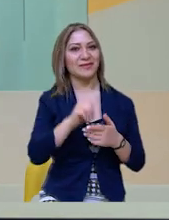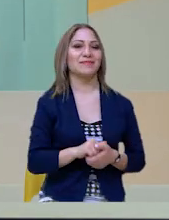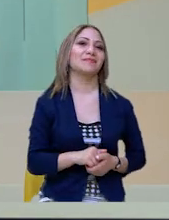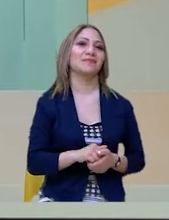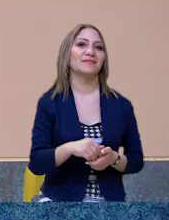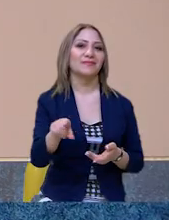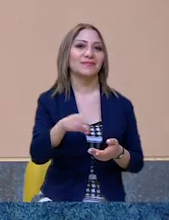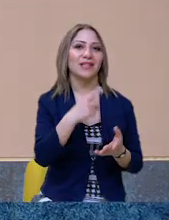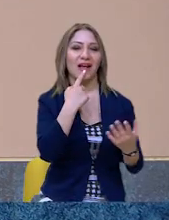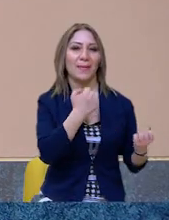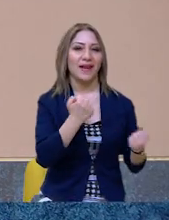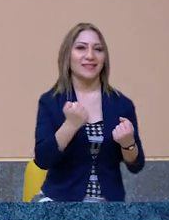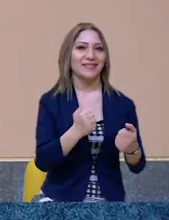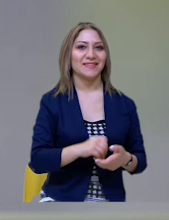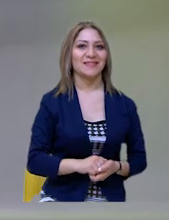Ամրացնենք։